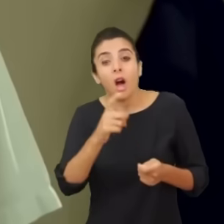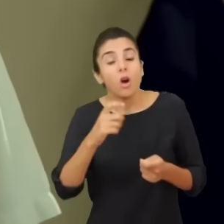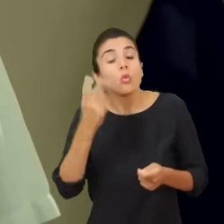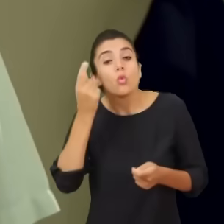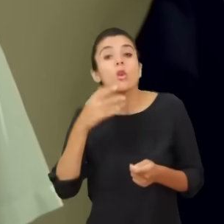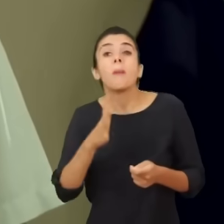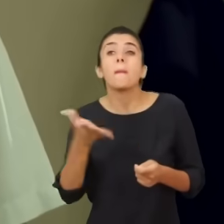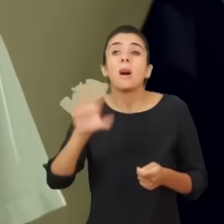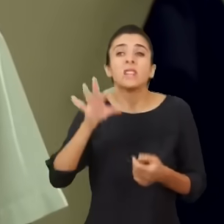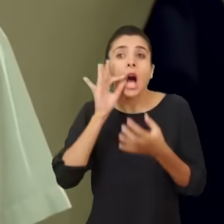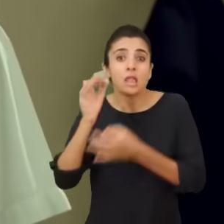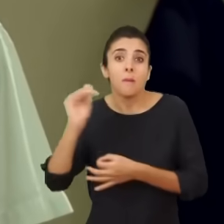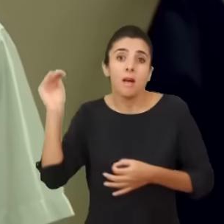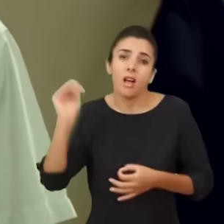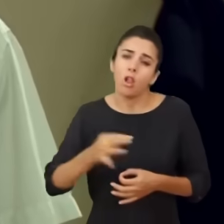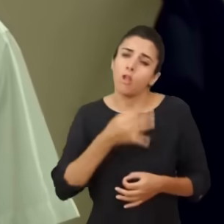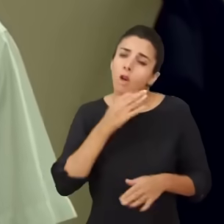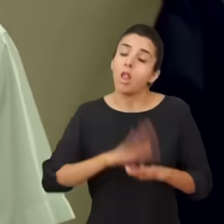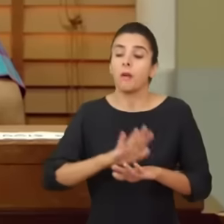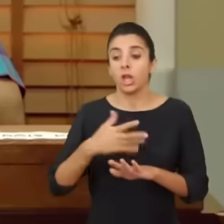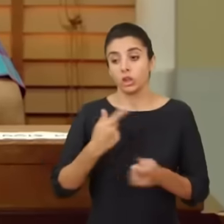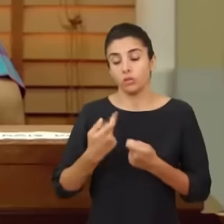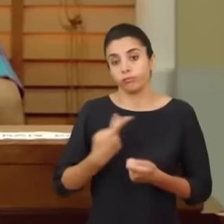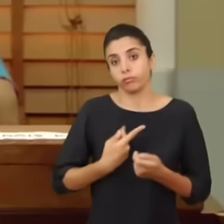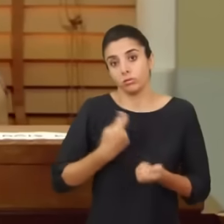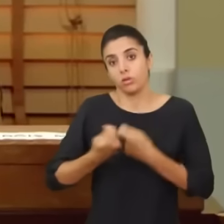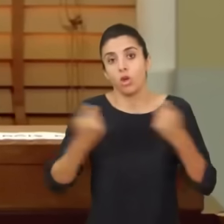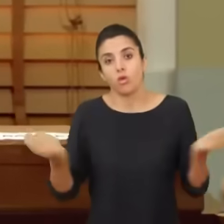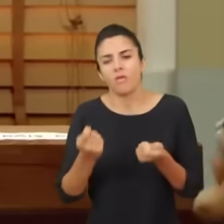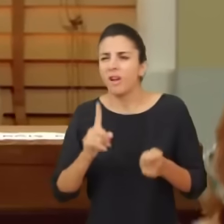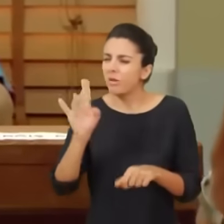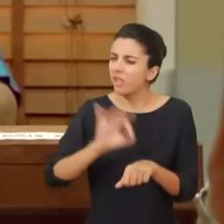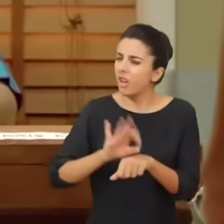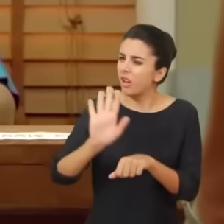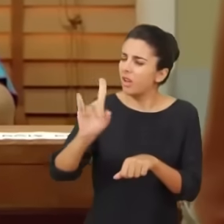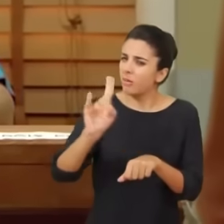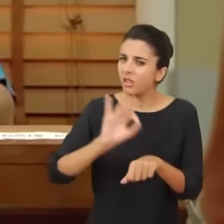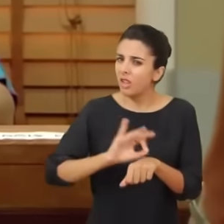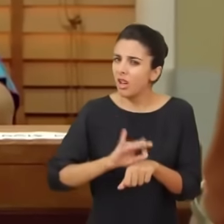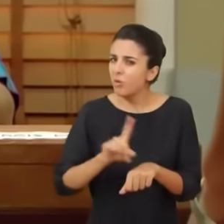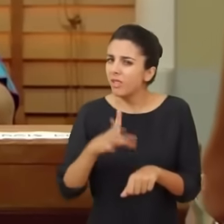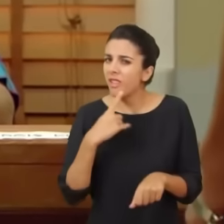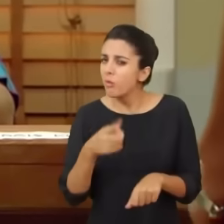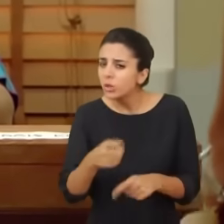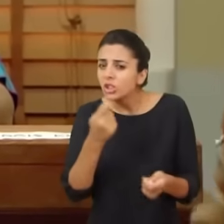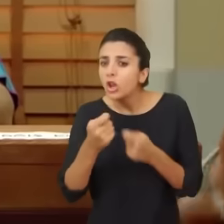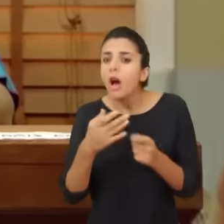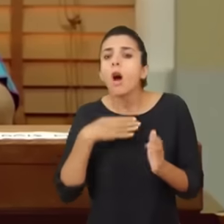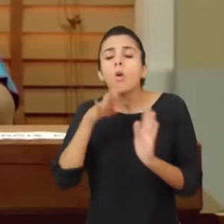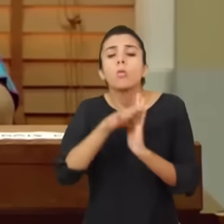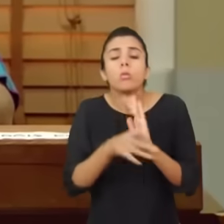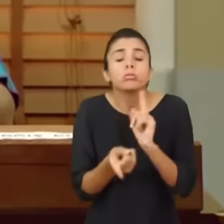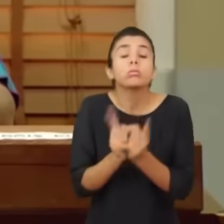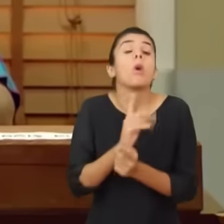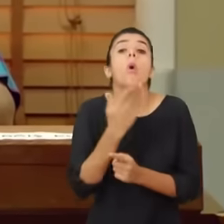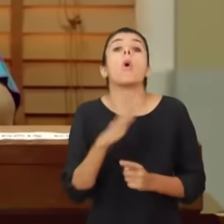da başka biri gelir. Aman sakın ha, o iş bizde. Bir dakika ya, bir dakika. Şimdi bu işin bir prosedürü var